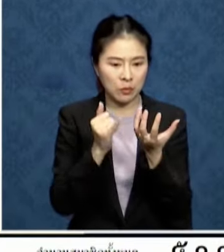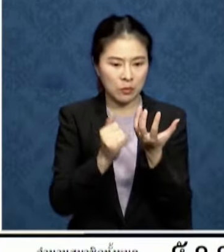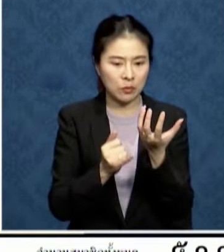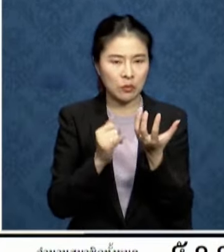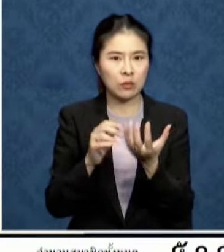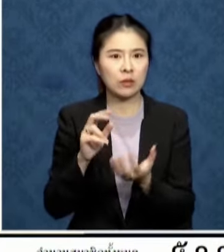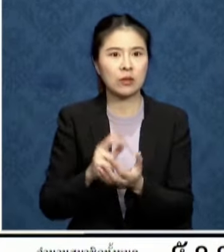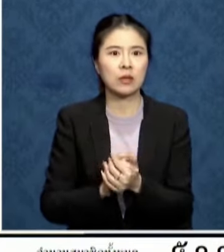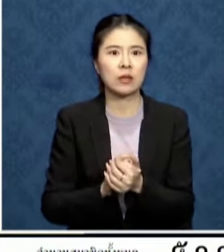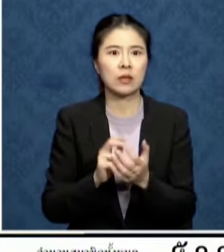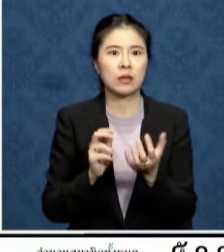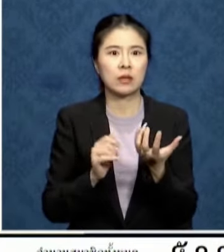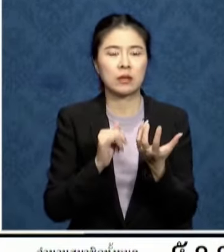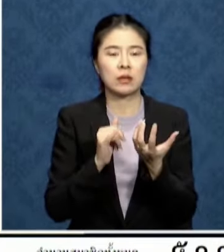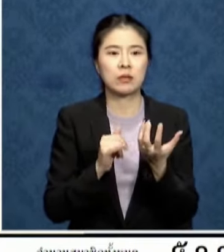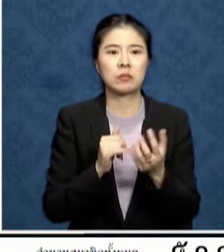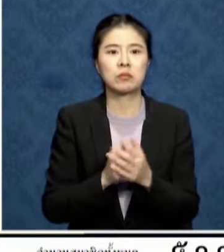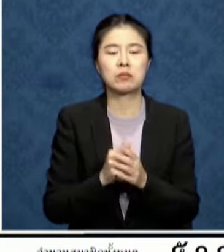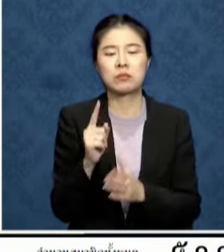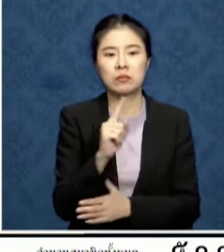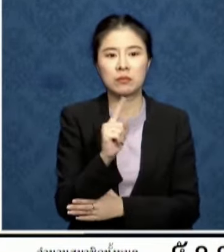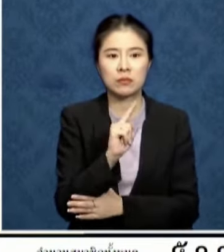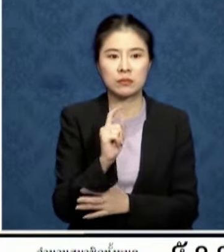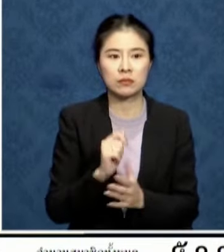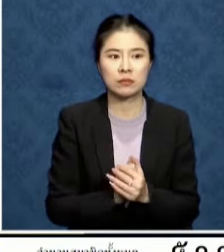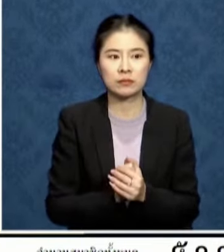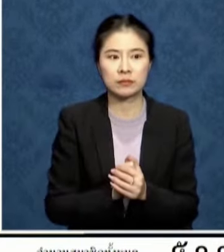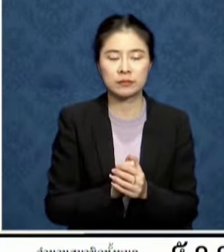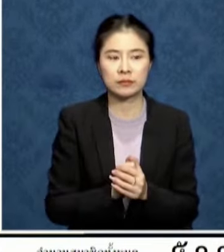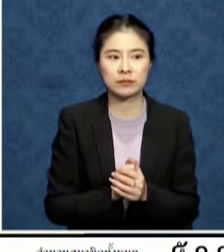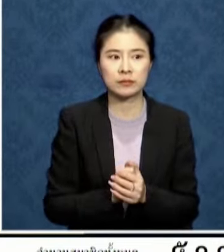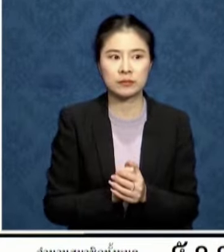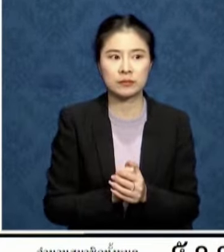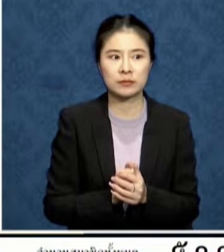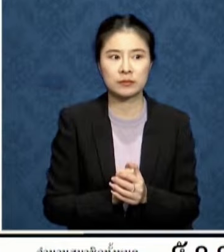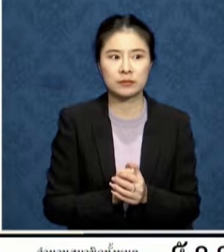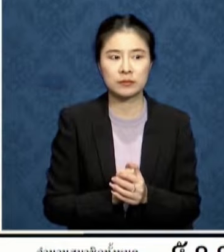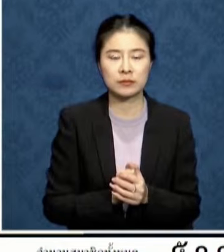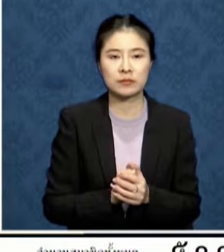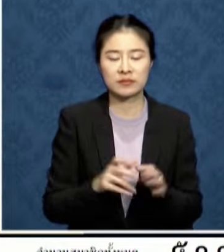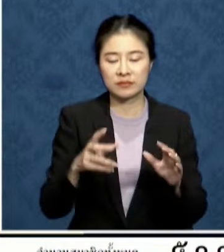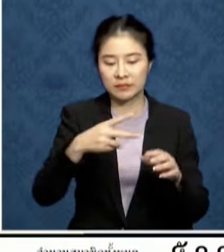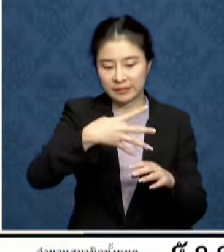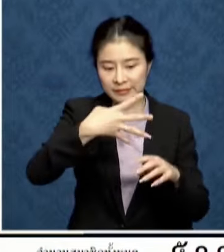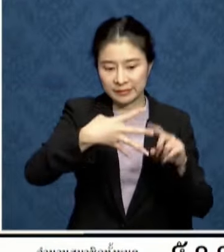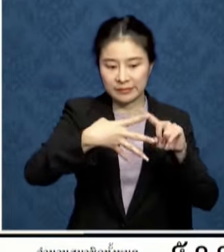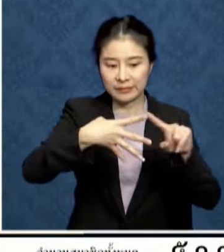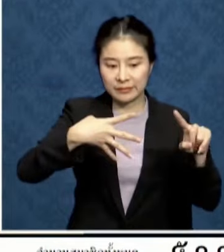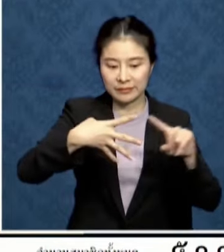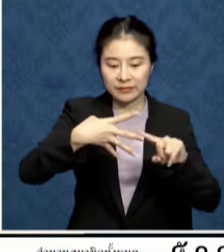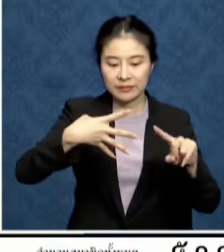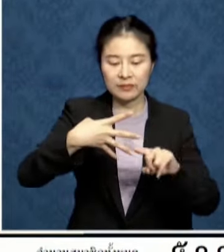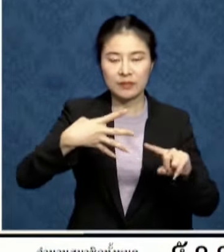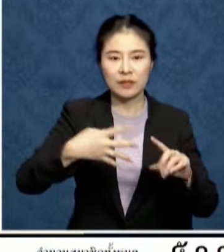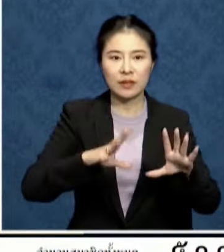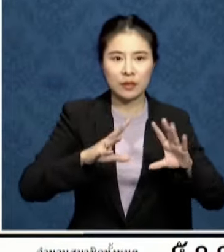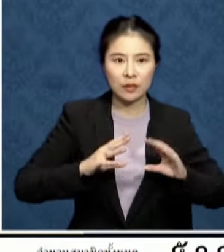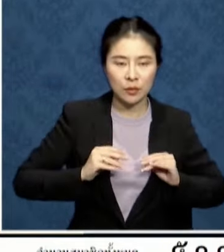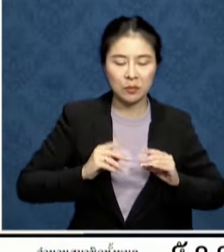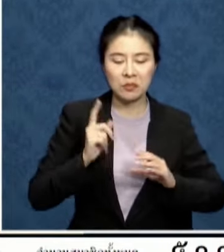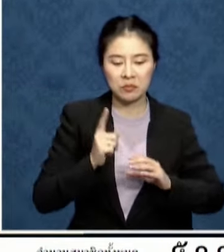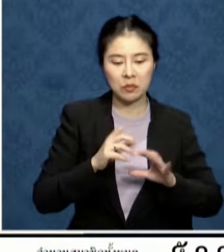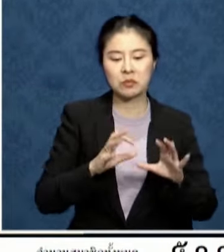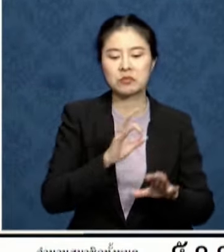หรือออกจากสหภาพยุโรปและตัวเลือกคำตอบก็ไม่ได้เป็น yes กับ no แล้วครับแต่เป็นตัวเลือกคำตอบที่เขียนข้อความเต็มๆไปเลยว่าเห็นควรว่ายังคงเป็นส